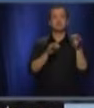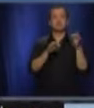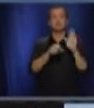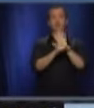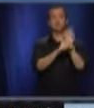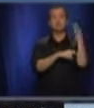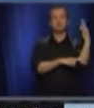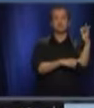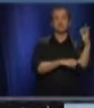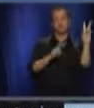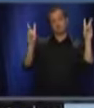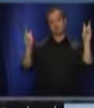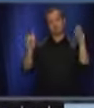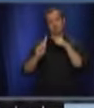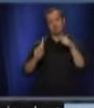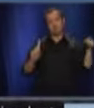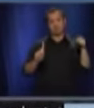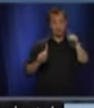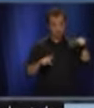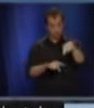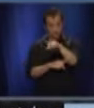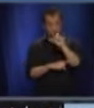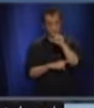québec.ca/décision-COVID-19. Mais si vous allez sur